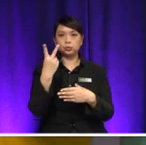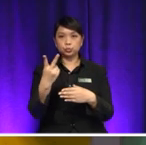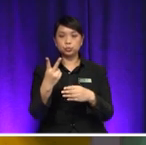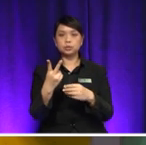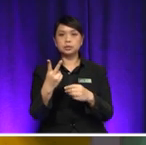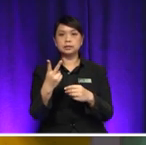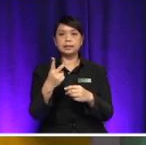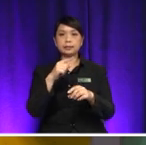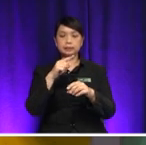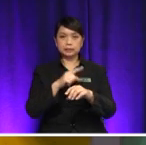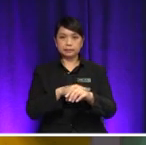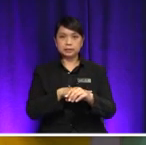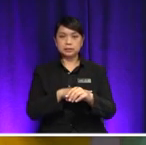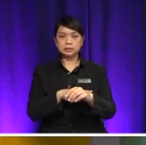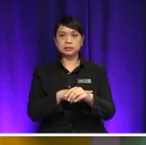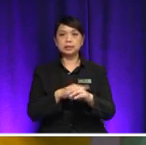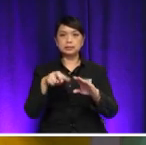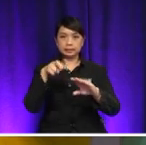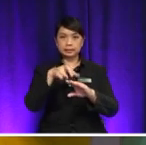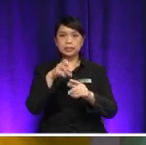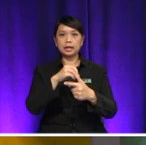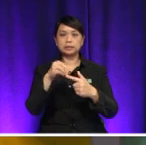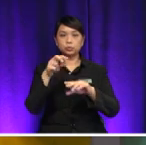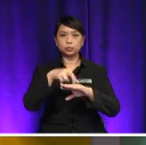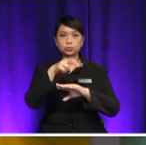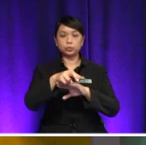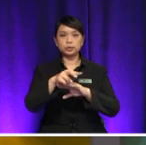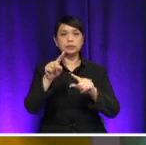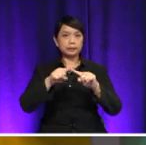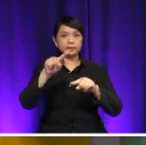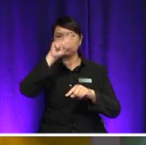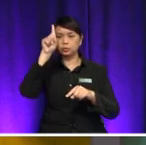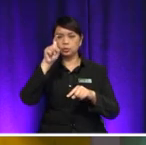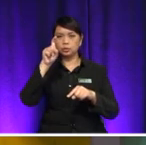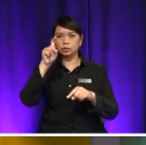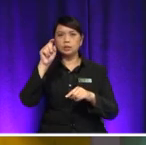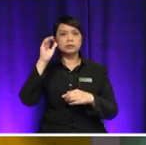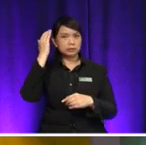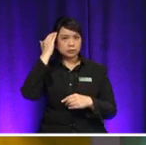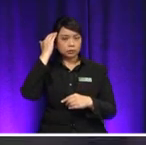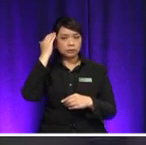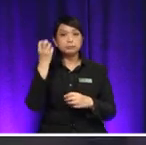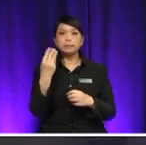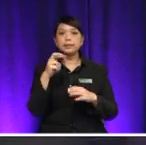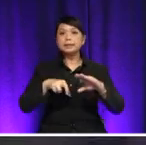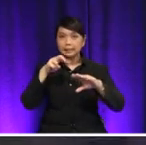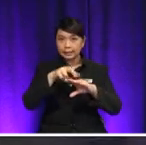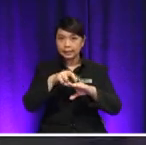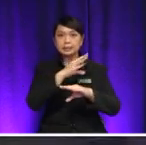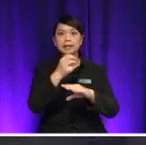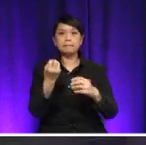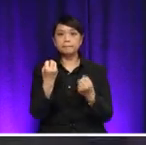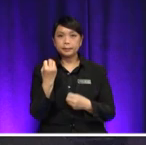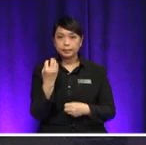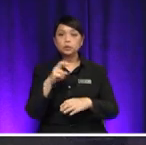atau turun cuma persoalannya berapa tahu tak Ivan Berapa banyak naik berapa banyak turun Ah kalau